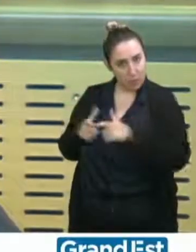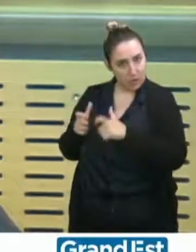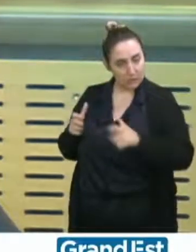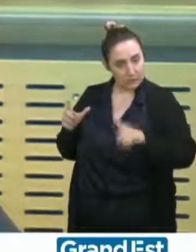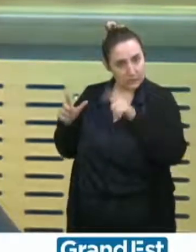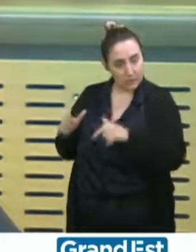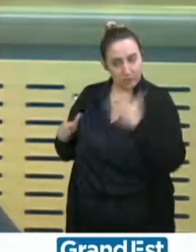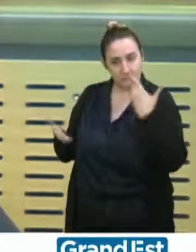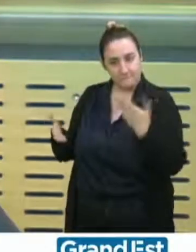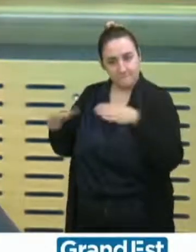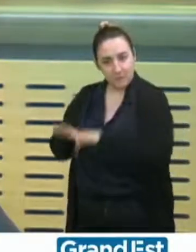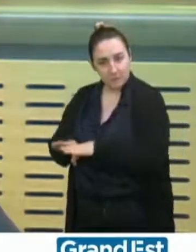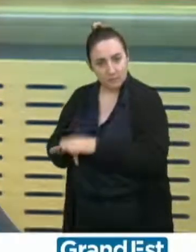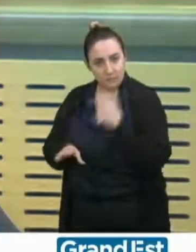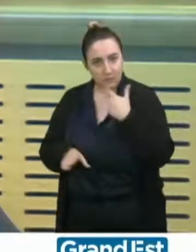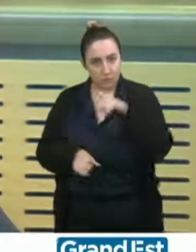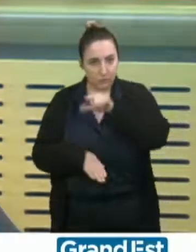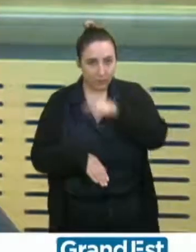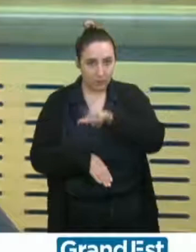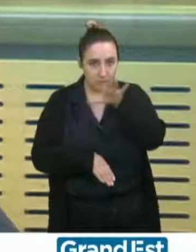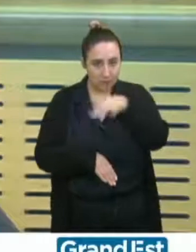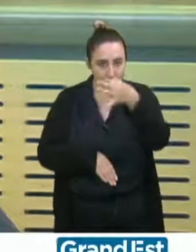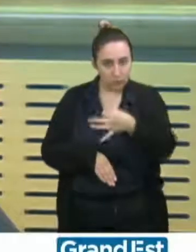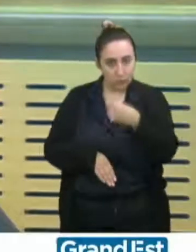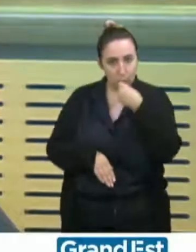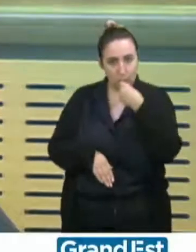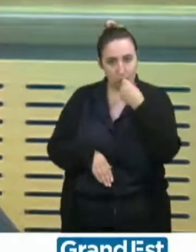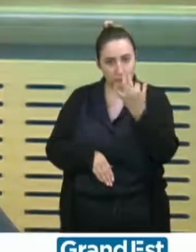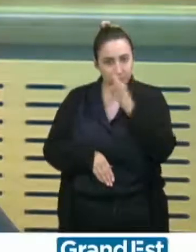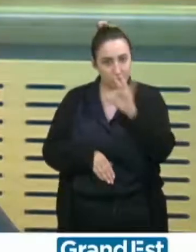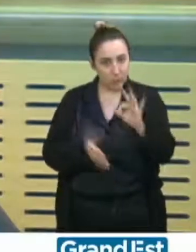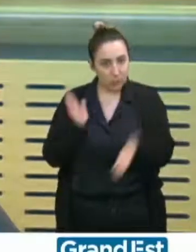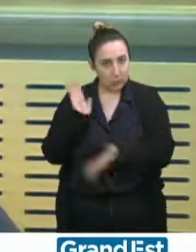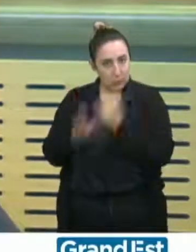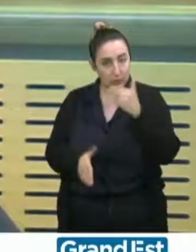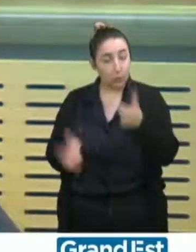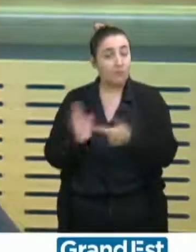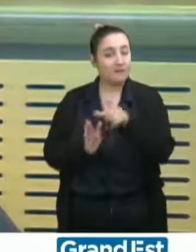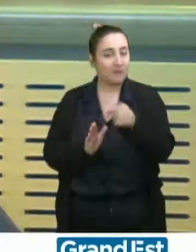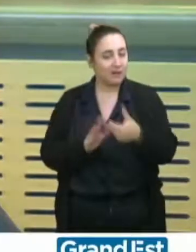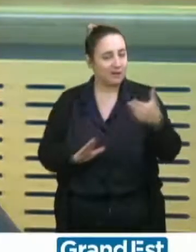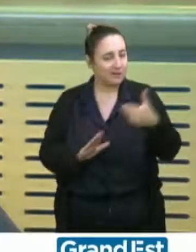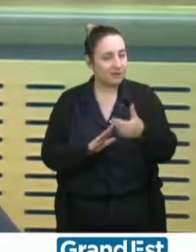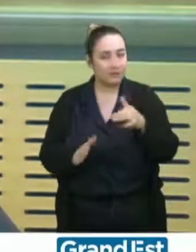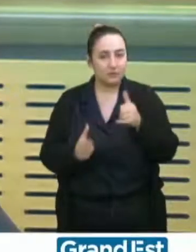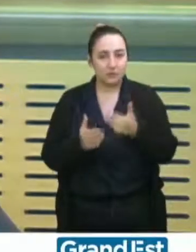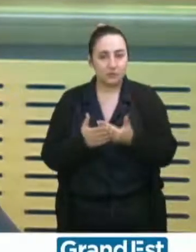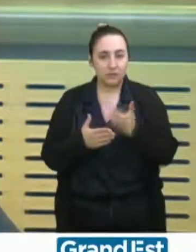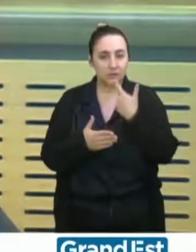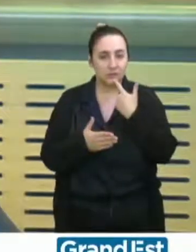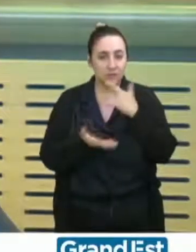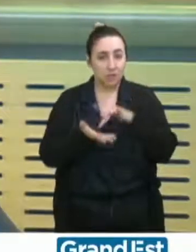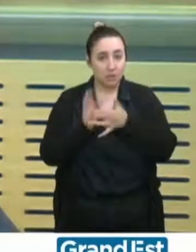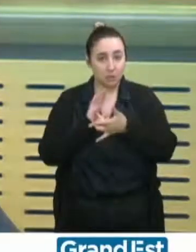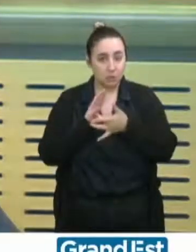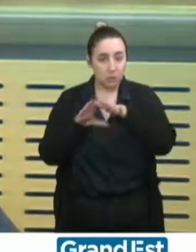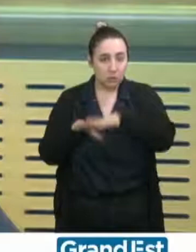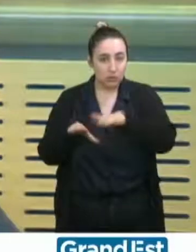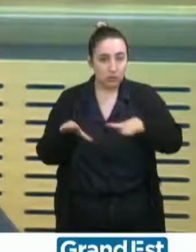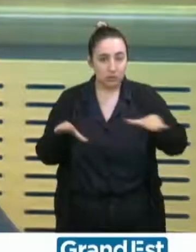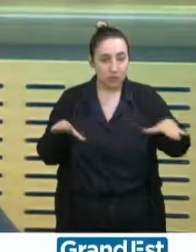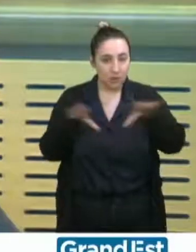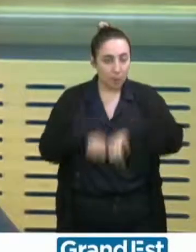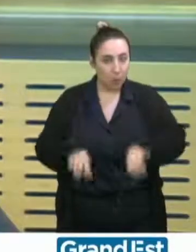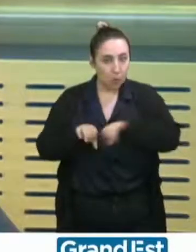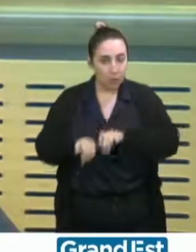fermeture c'est 2 5% de la consommation française perdue en 2020 représentant l'équivalent de toute la production photovoltaïque et d'un tiers de la